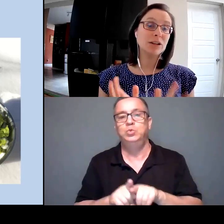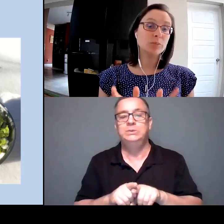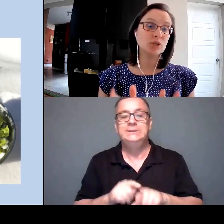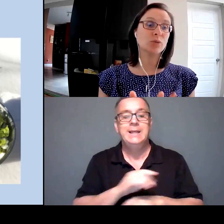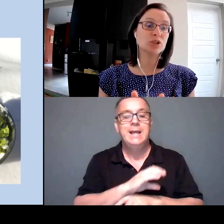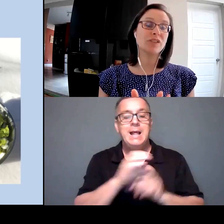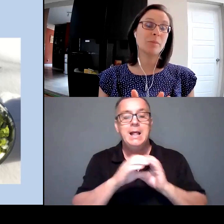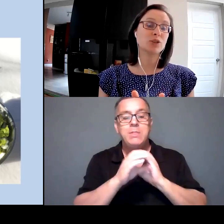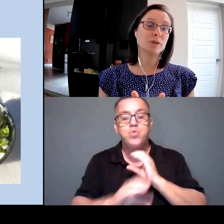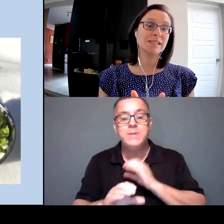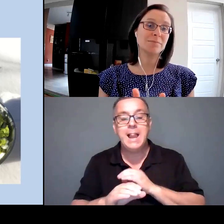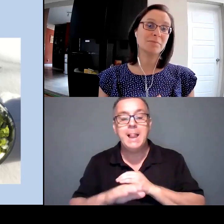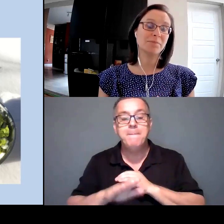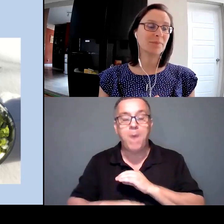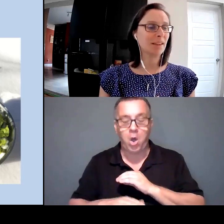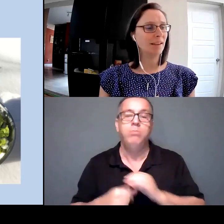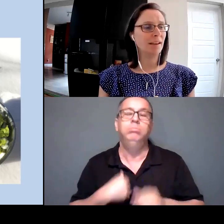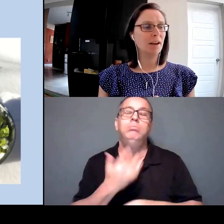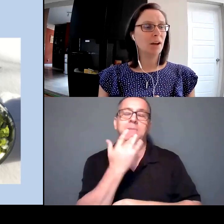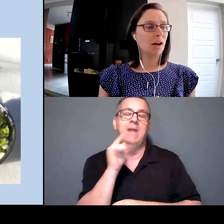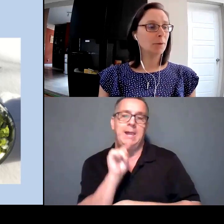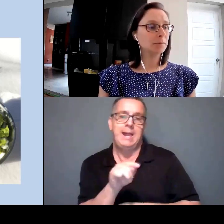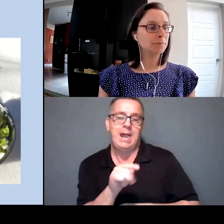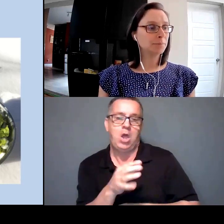qui est l'option que j'ai vraiment choisie.